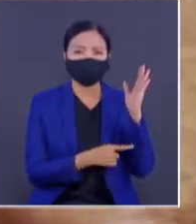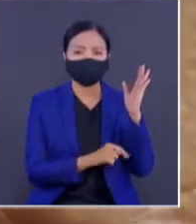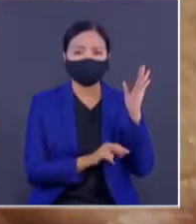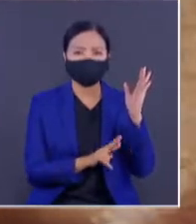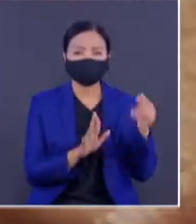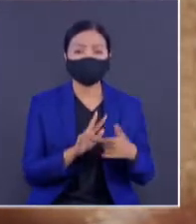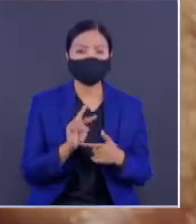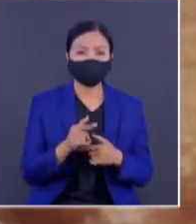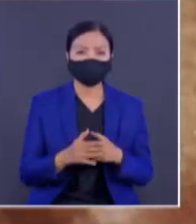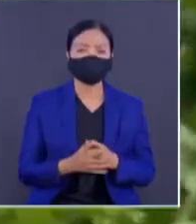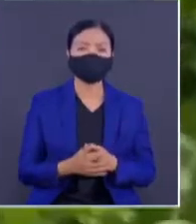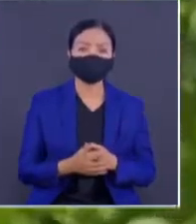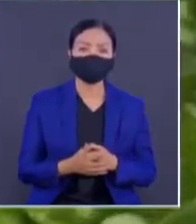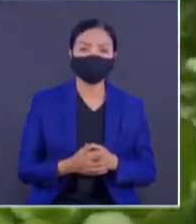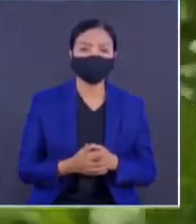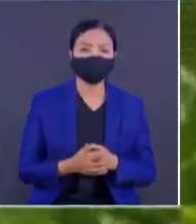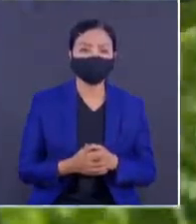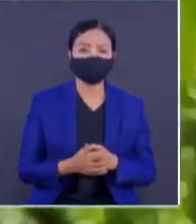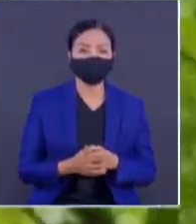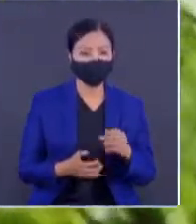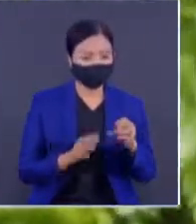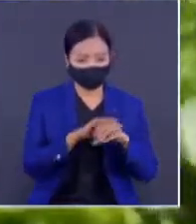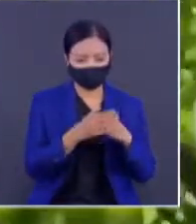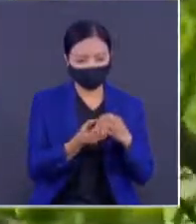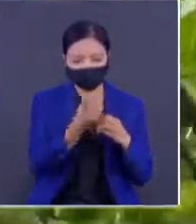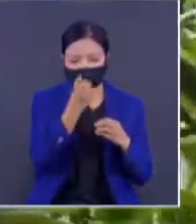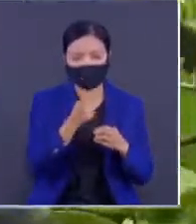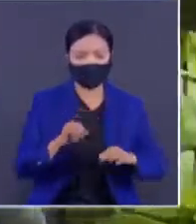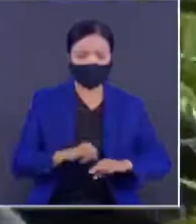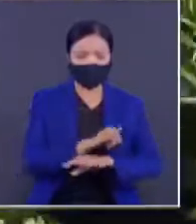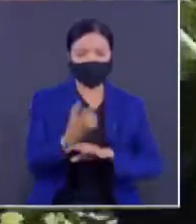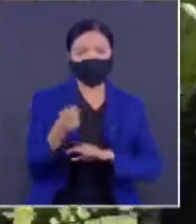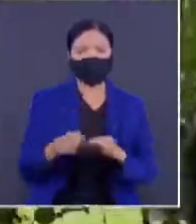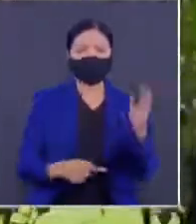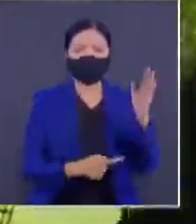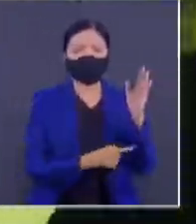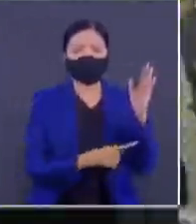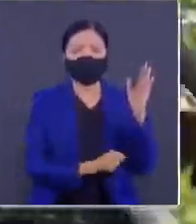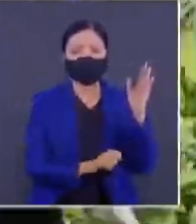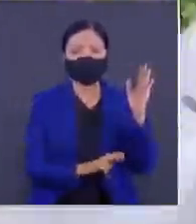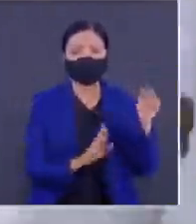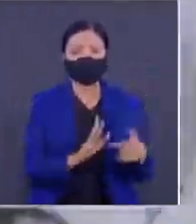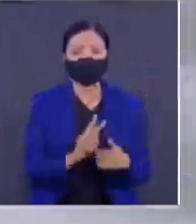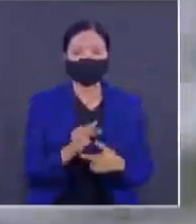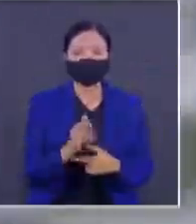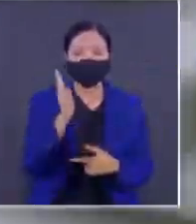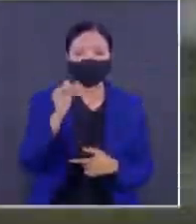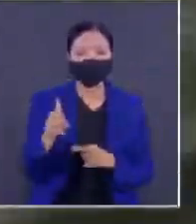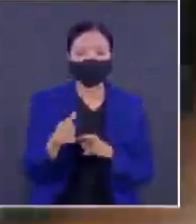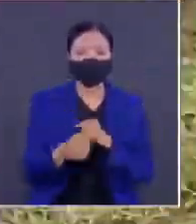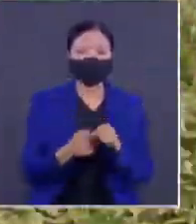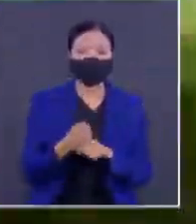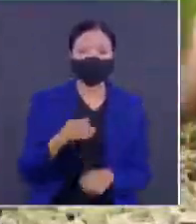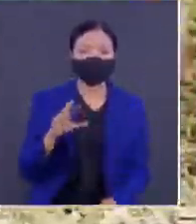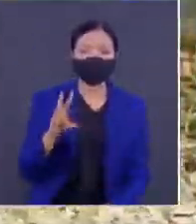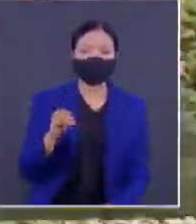ส่วนมะนาวกินได้ค่ะเขาบอกว่ากินได้ทั้งเปลือกเลยนะคะแล้วก็ตั้งอยู่บนพื้นที่10ไร่ในจังหวัดตรังเป็นของนายประสิทธิ์จิตสุวรรณอายุ67